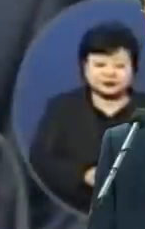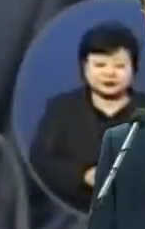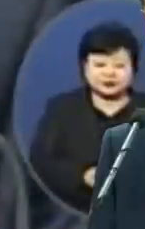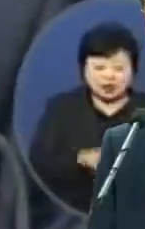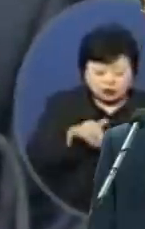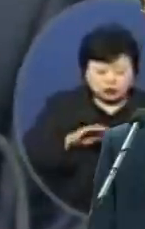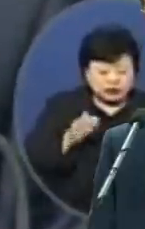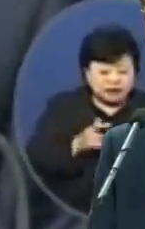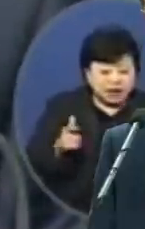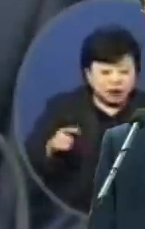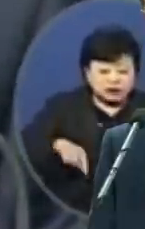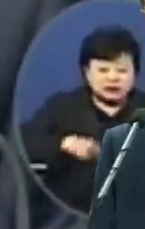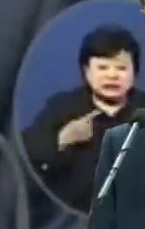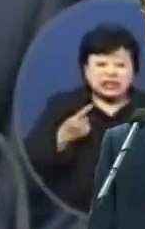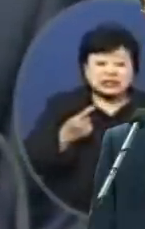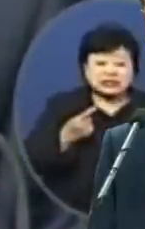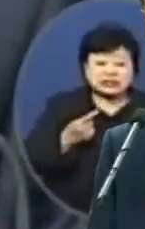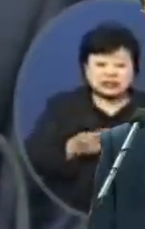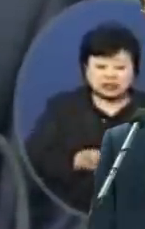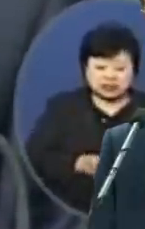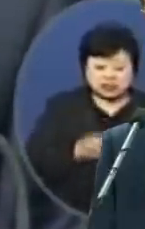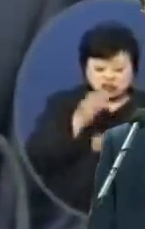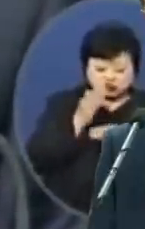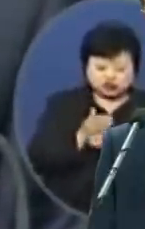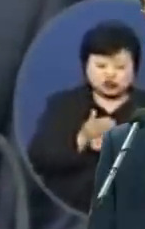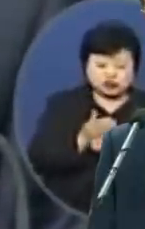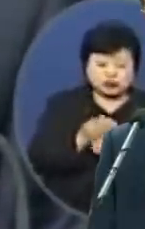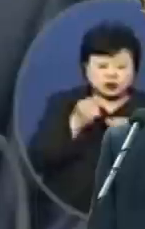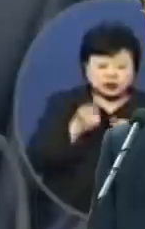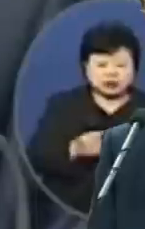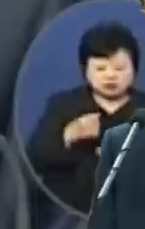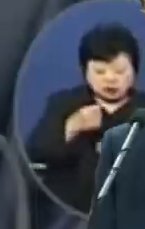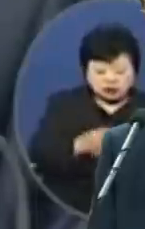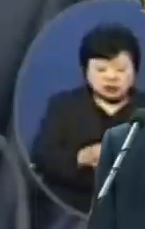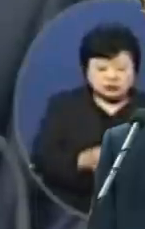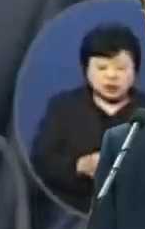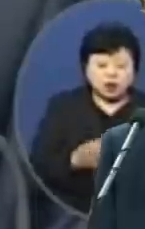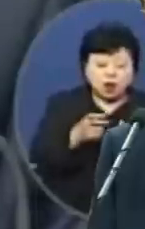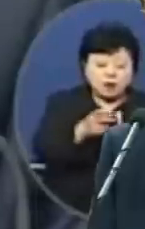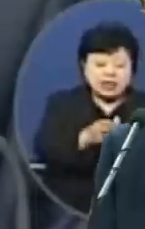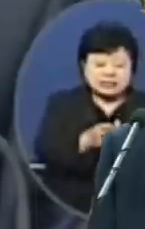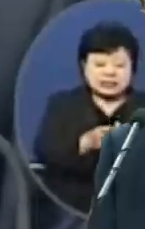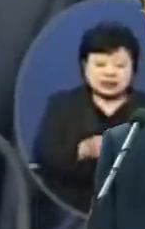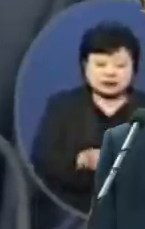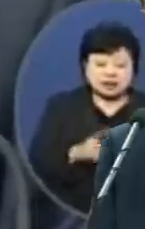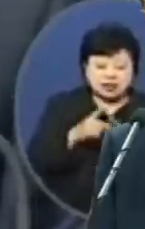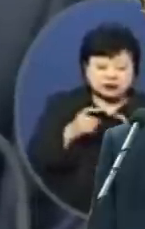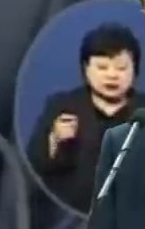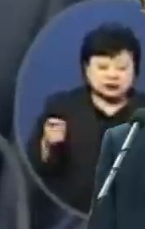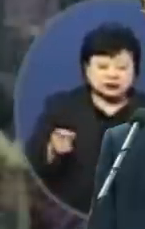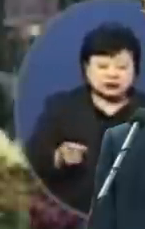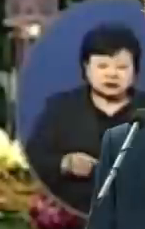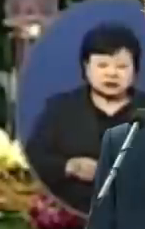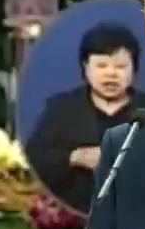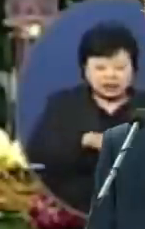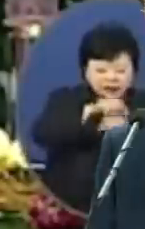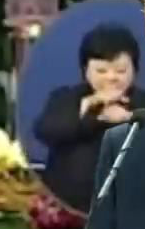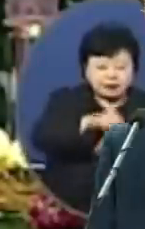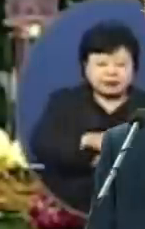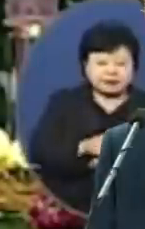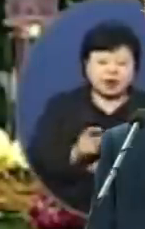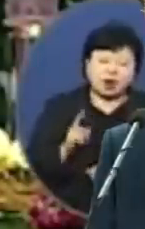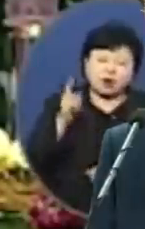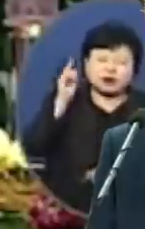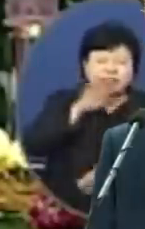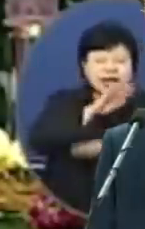종이 되지 않고 자기 스스로 자기들 중심으로 살겠다고 결심을 하고 반역한 것입니다. 성읍과 탑을 건설하여 그 탑 꼭대기를